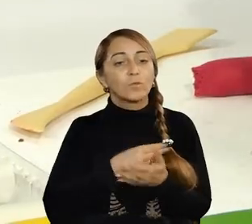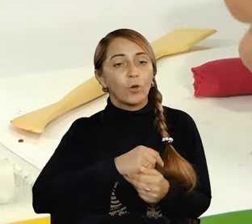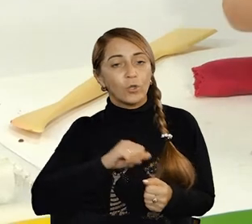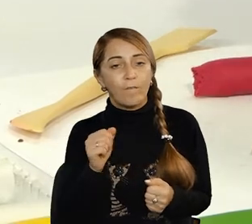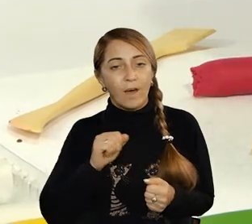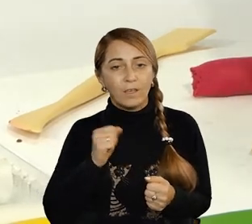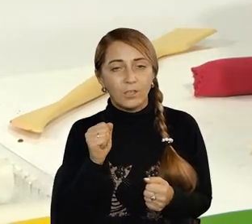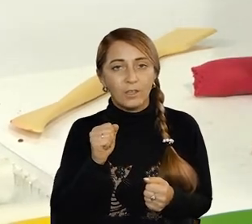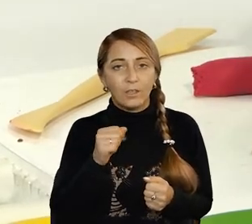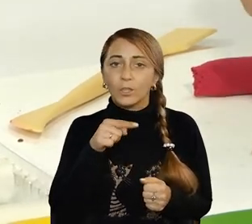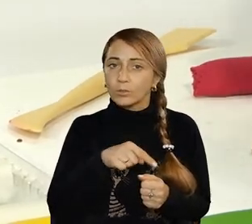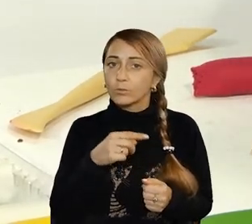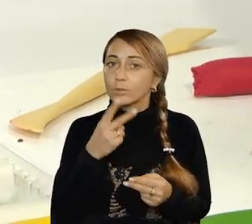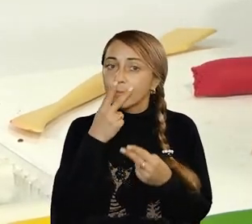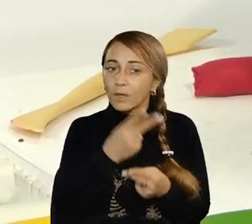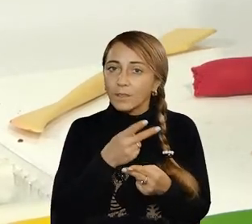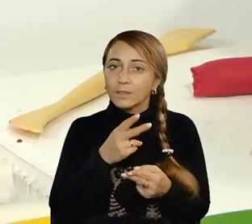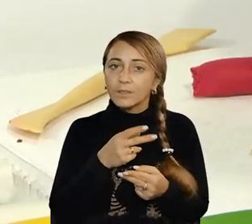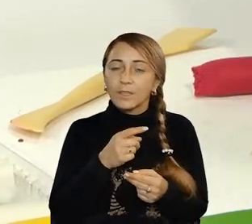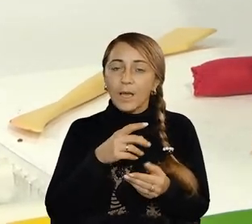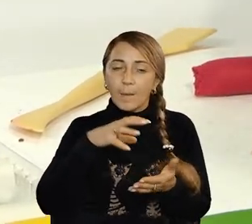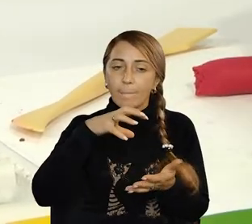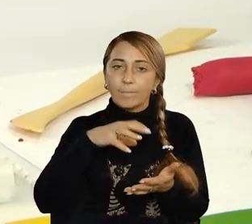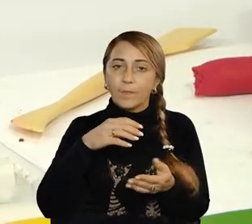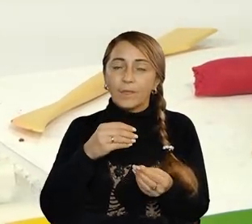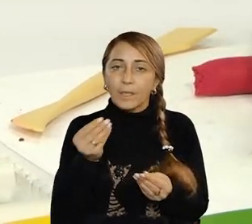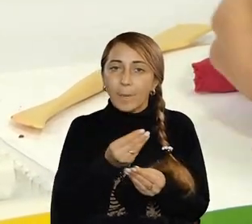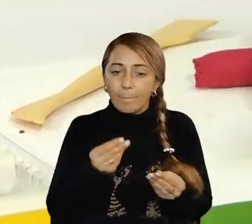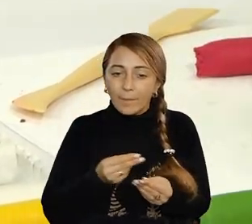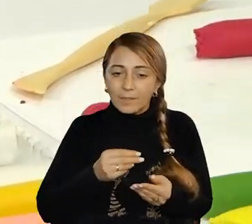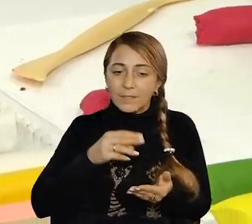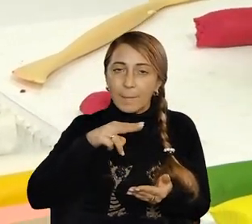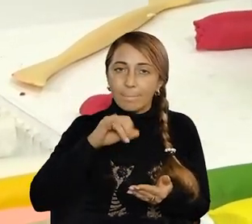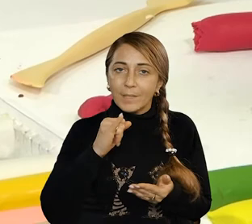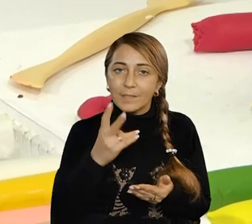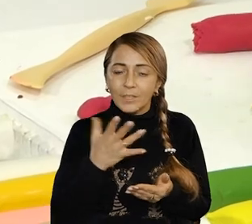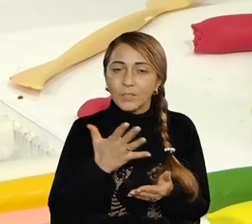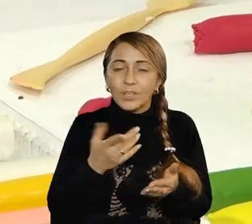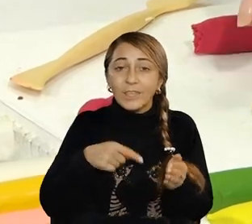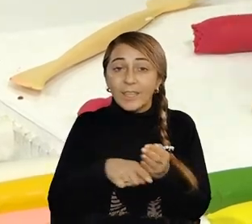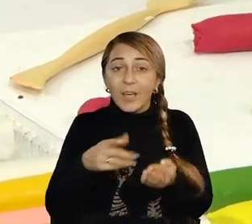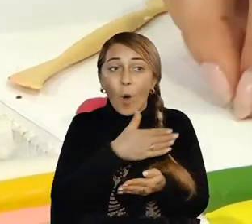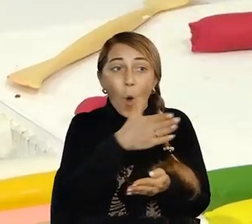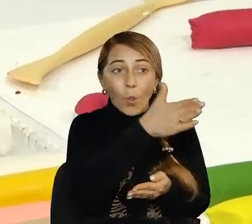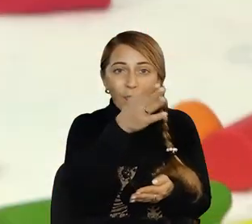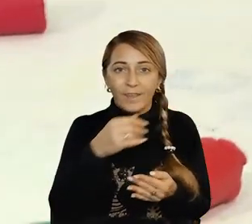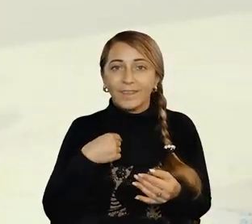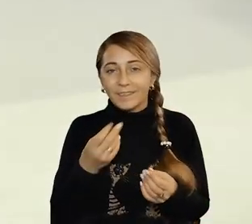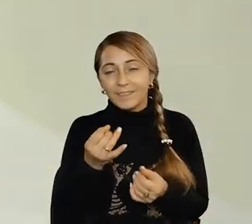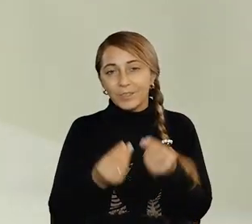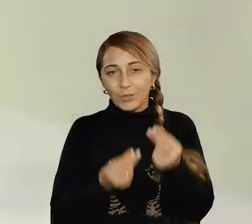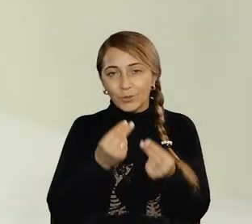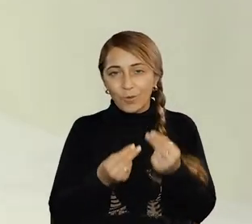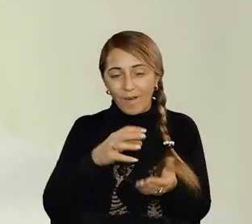товариша. «Тут зображена мапа піцерії? Чи її підземні ходи?» – жартував кексик. «А вже ж! І